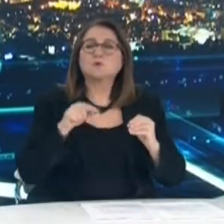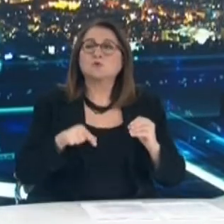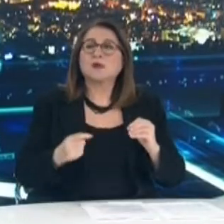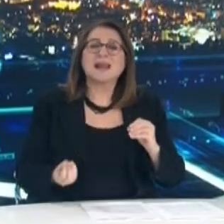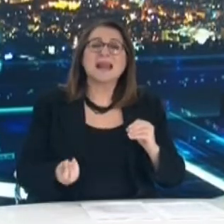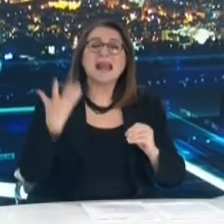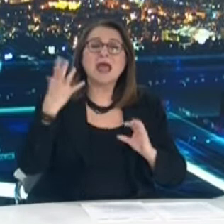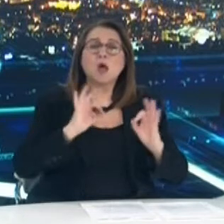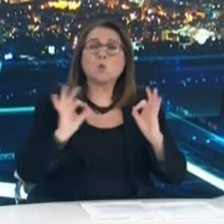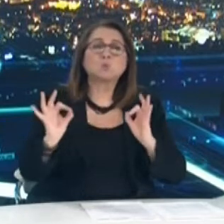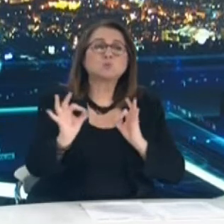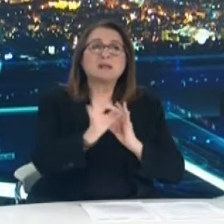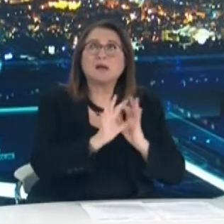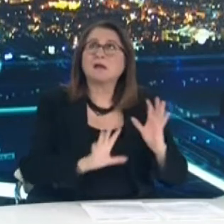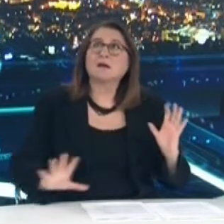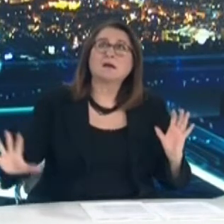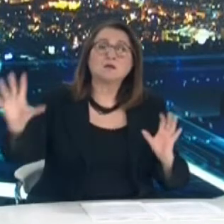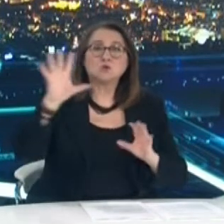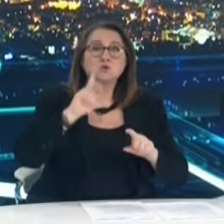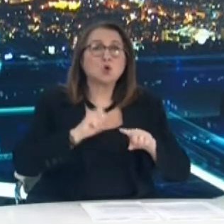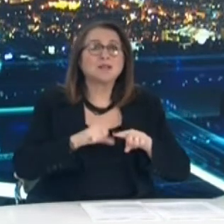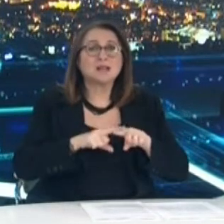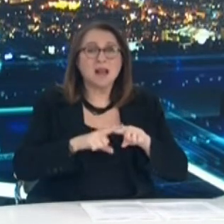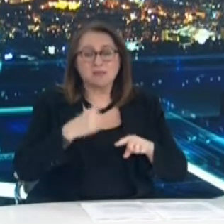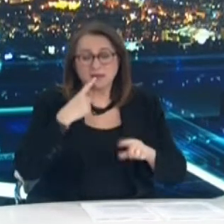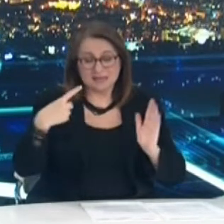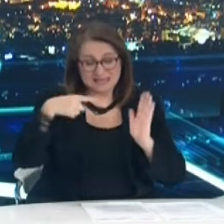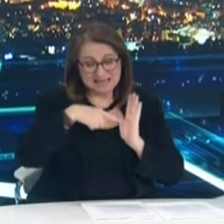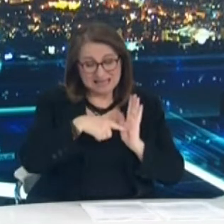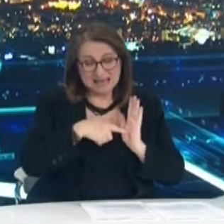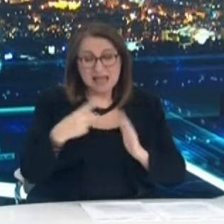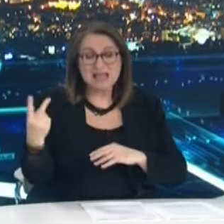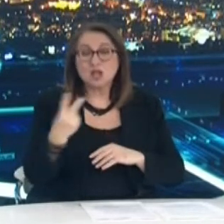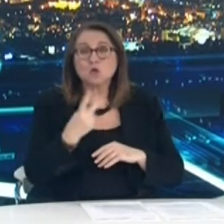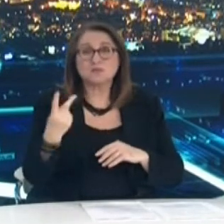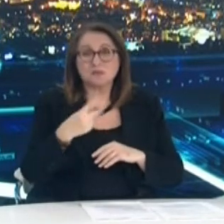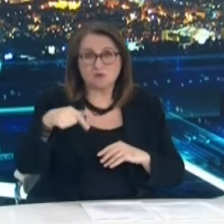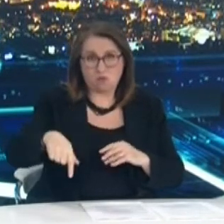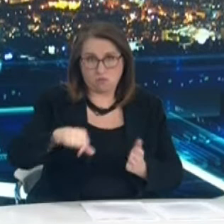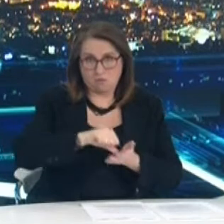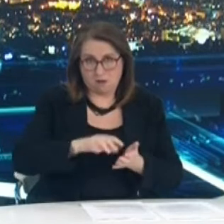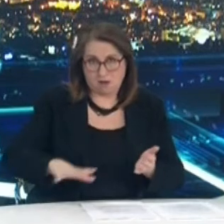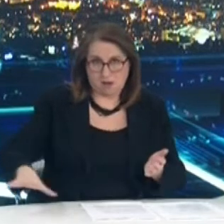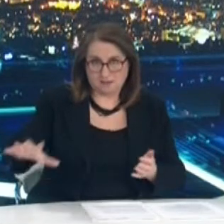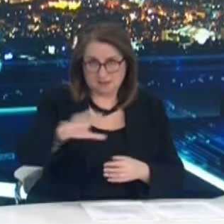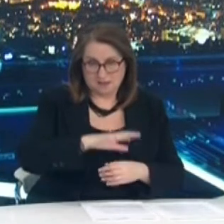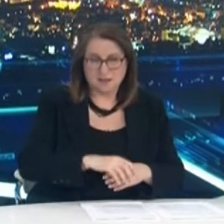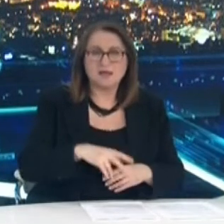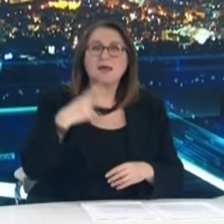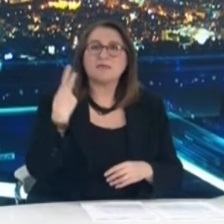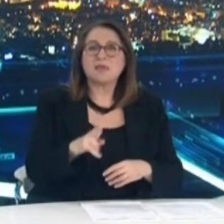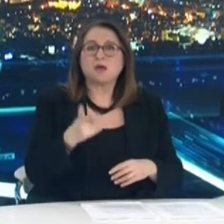κρουσμάτων στις μεγάλες πόλεις. Σημειώνουμε 1022 νέα κρούσματα στην Αττική, 247